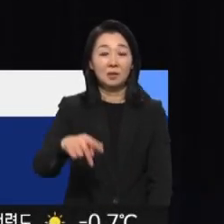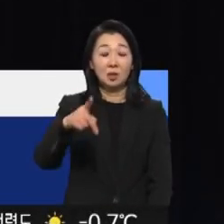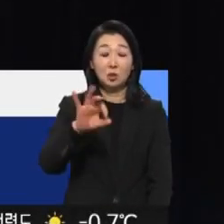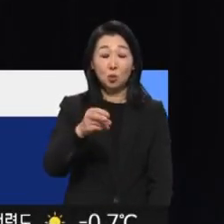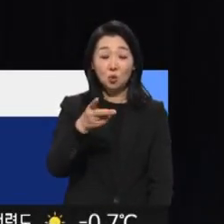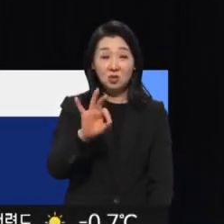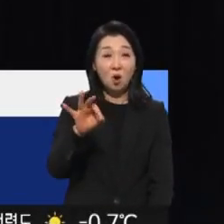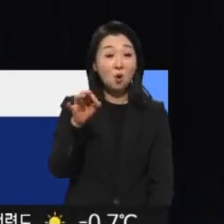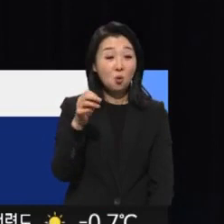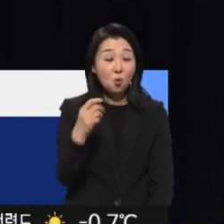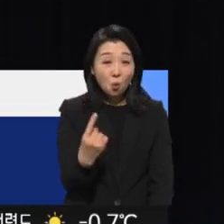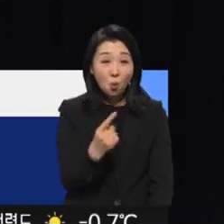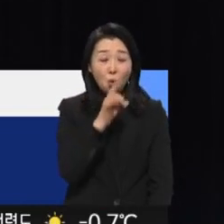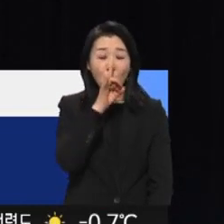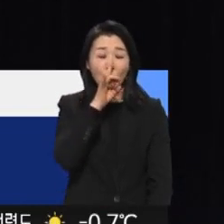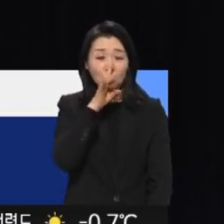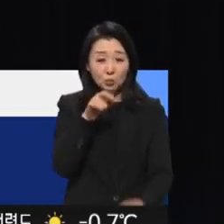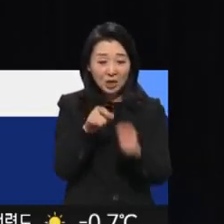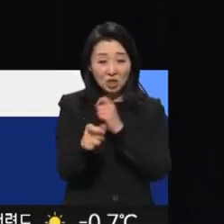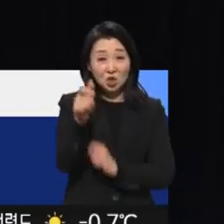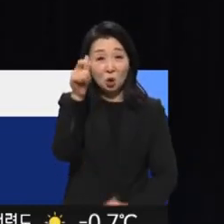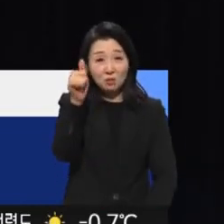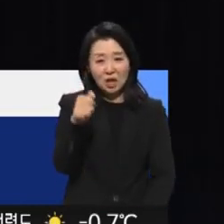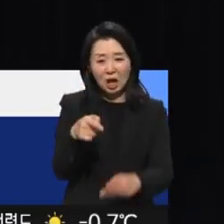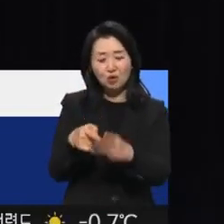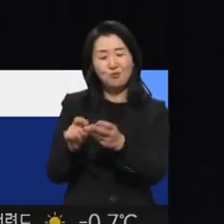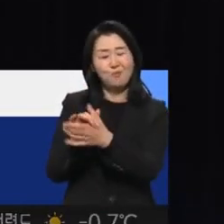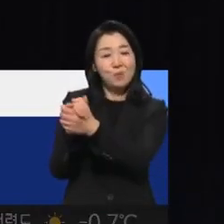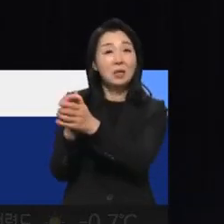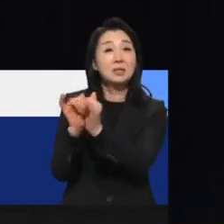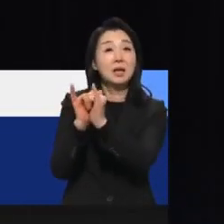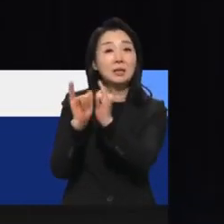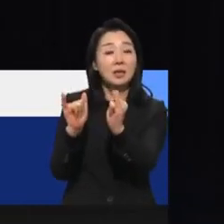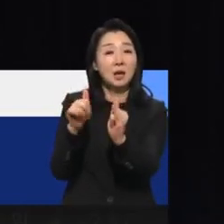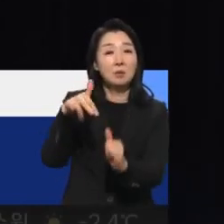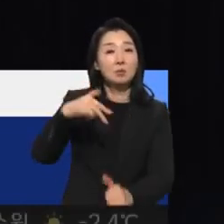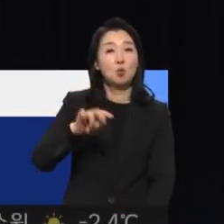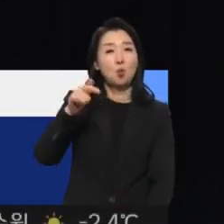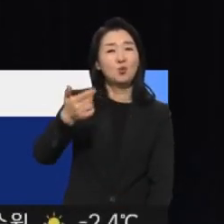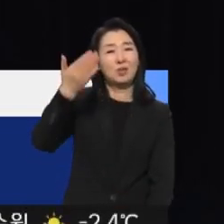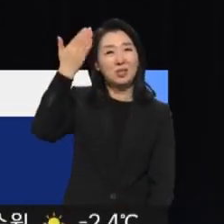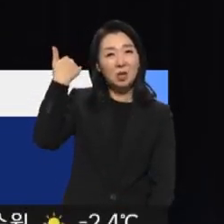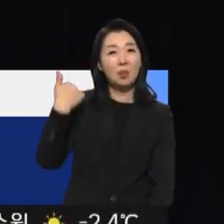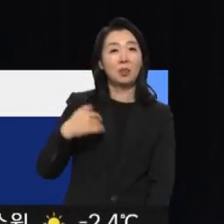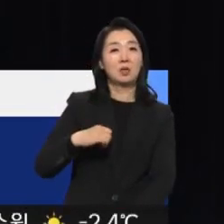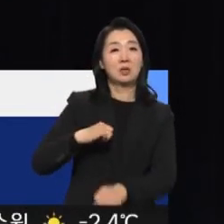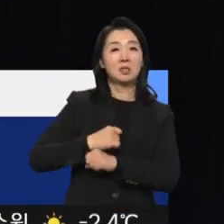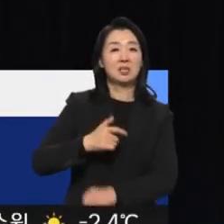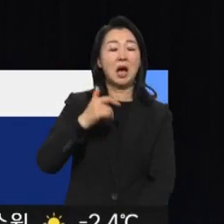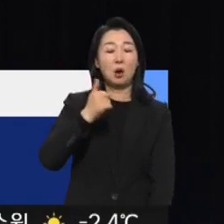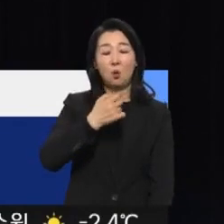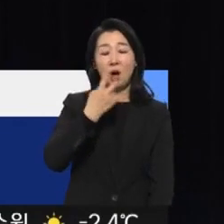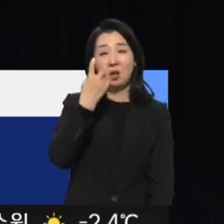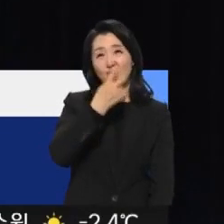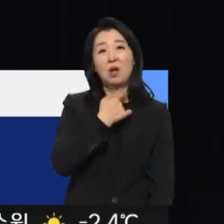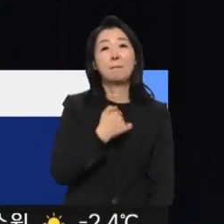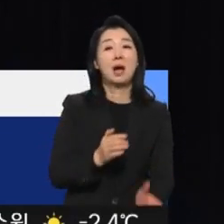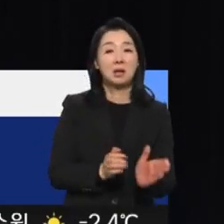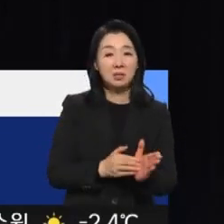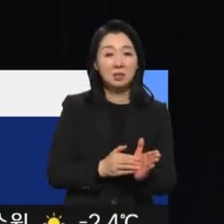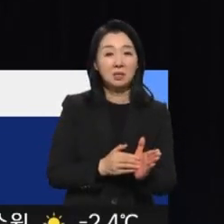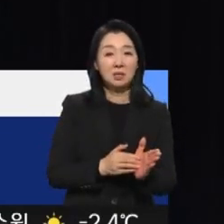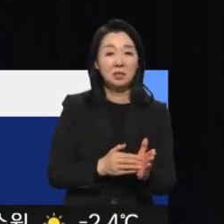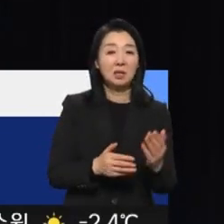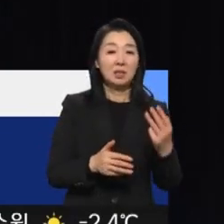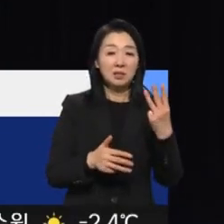서울중앙지검장은 윤석열 사단의 핵심으로서 조국 전 장관 수사를 총괄했습니다. 박기동 3차장 검사가 문재인